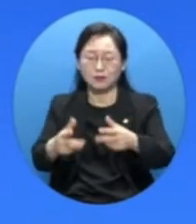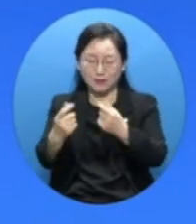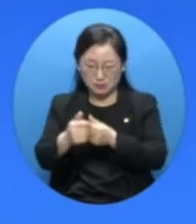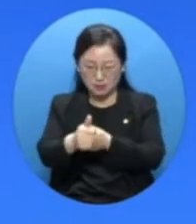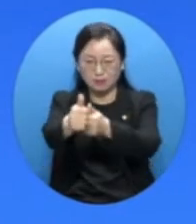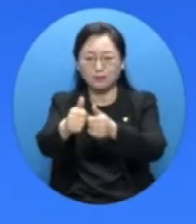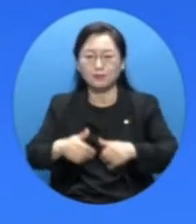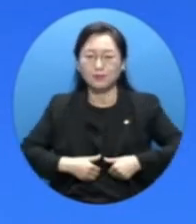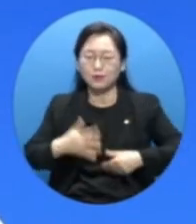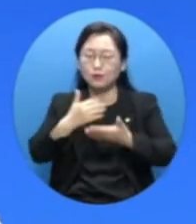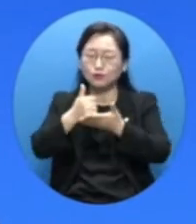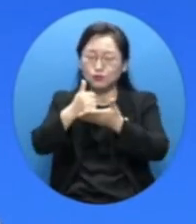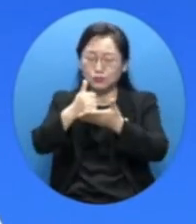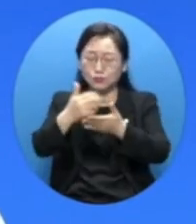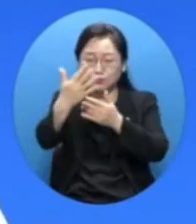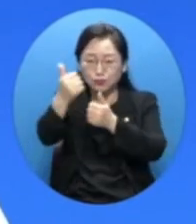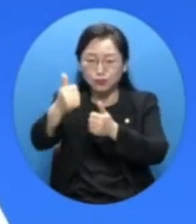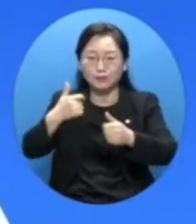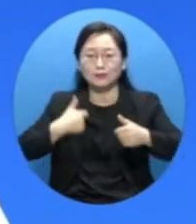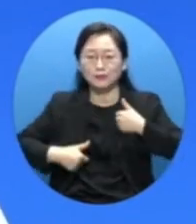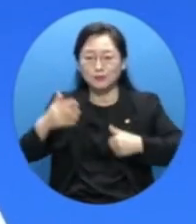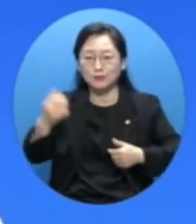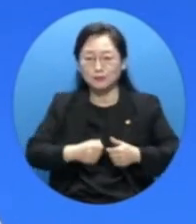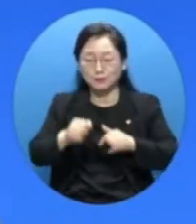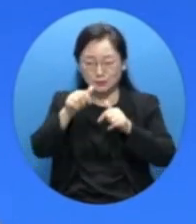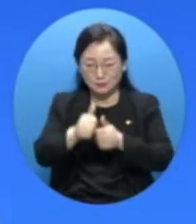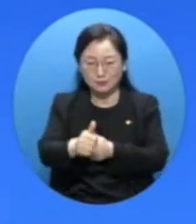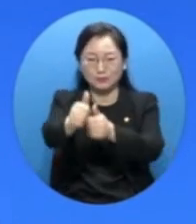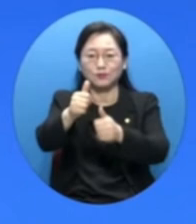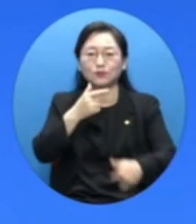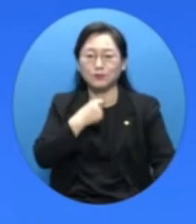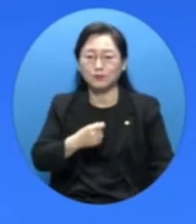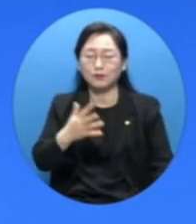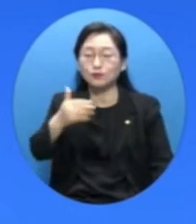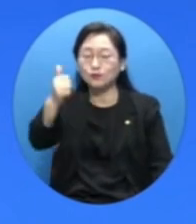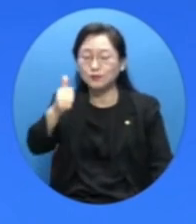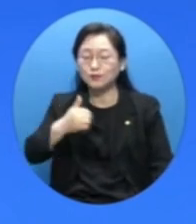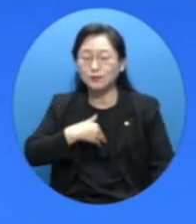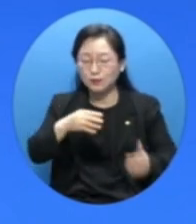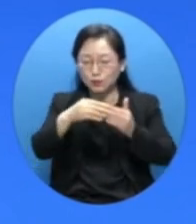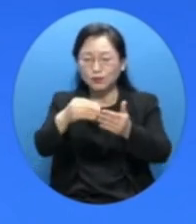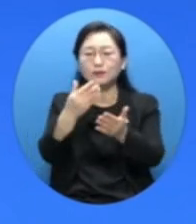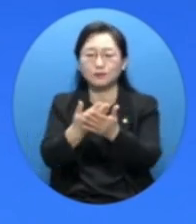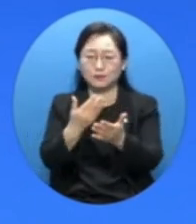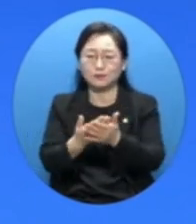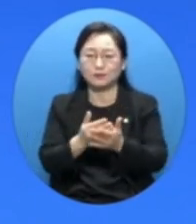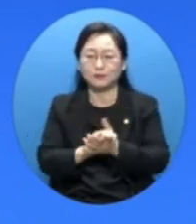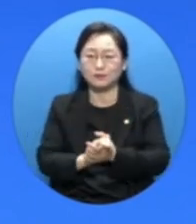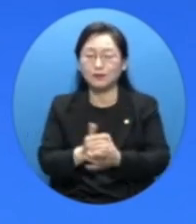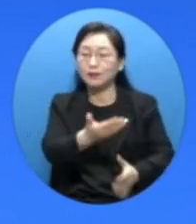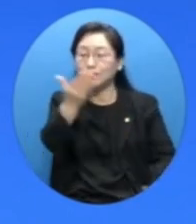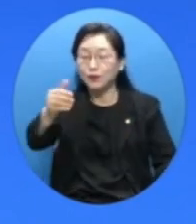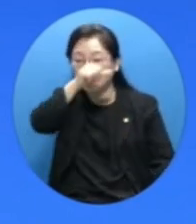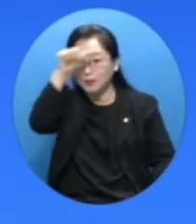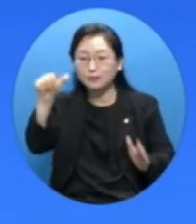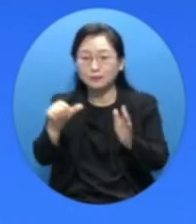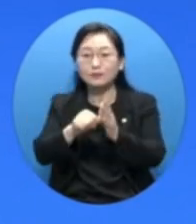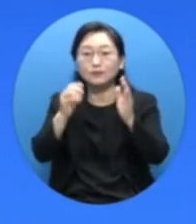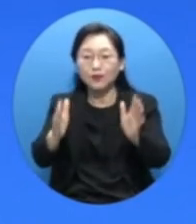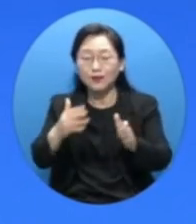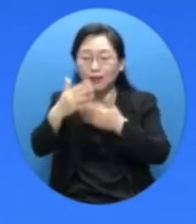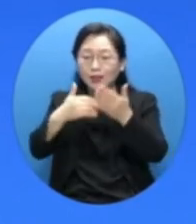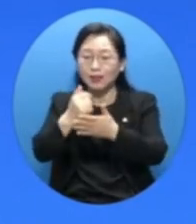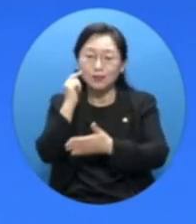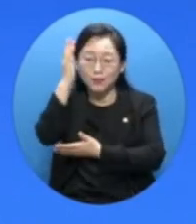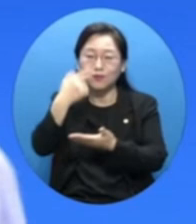주님, 우리를 부르시면 기쁨으로 그 길 가기 원합니다. 주님, 우리를 인도하여 주옵소서. 여러분의 남은 삶을 하나님의